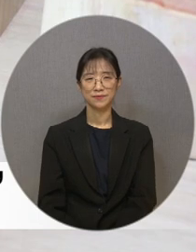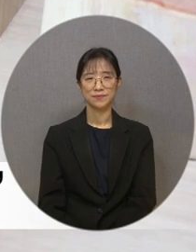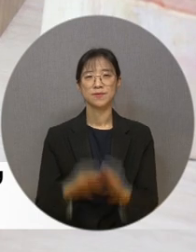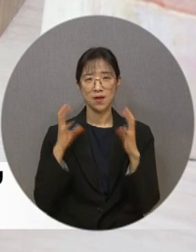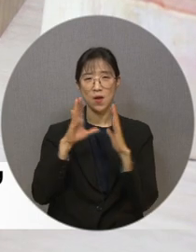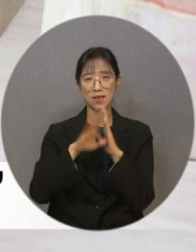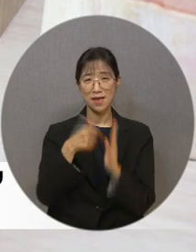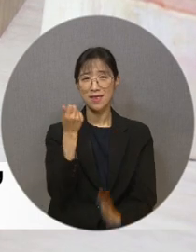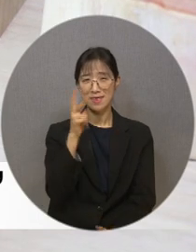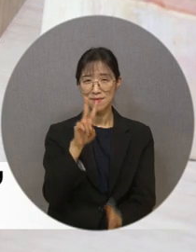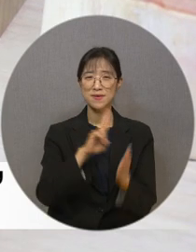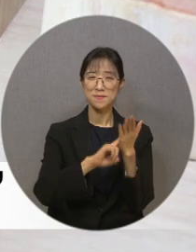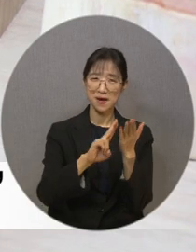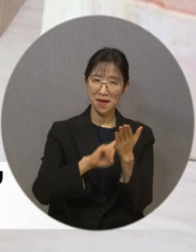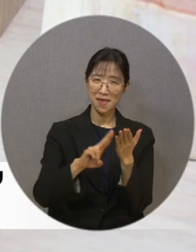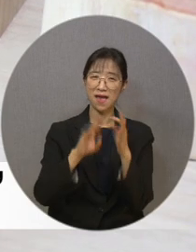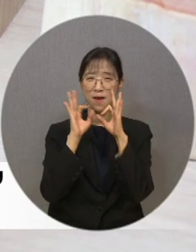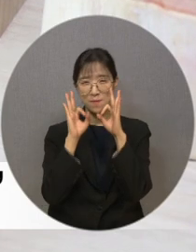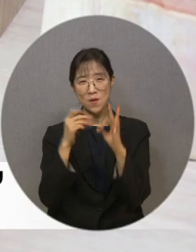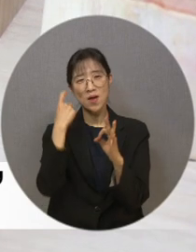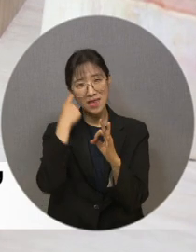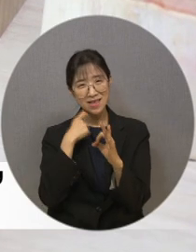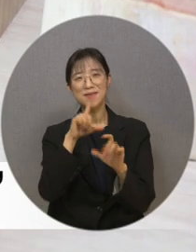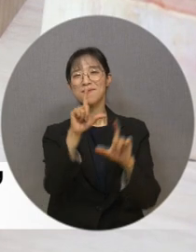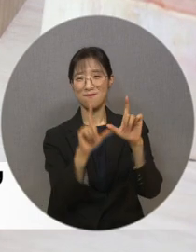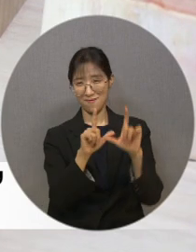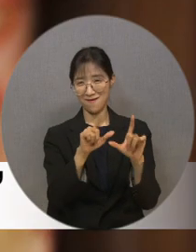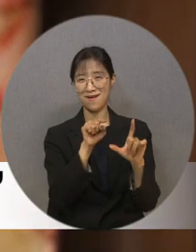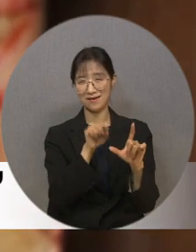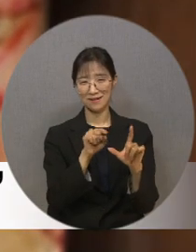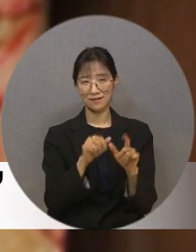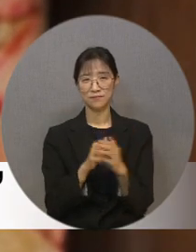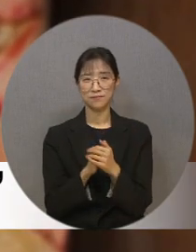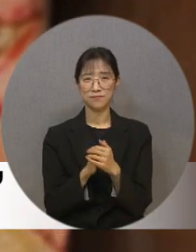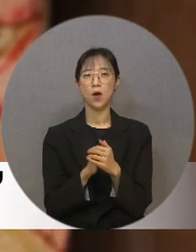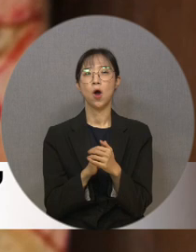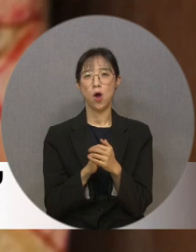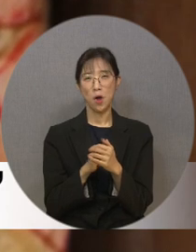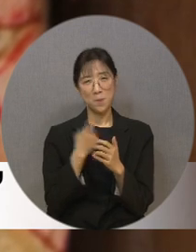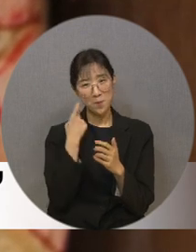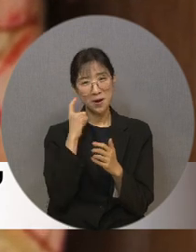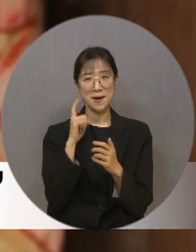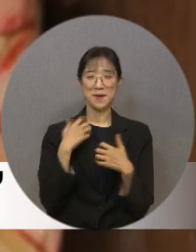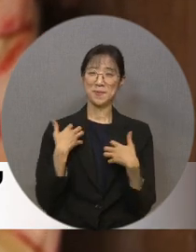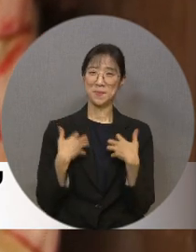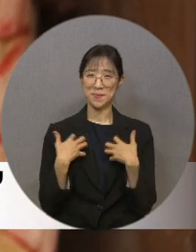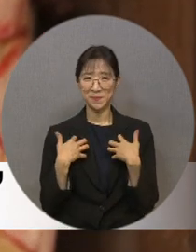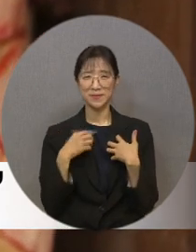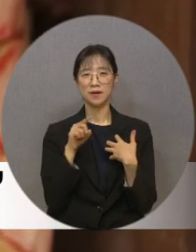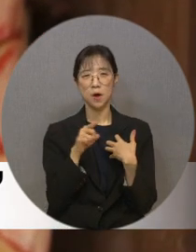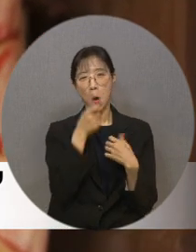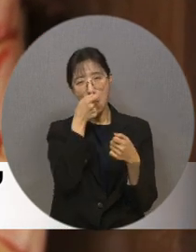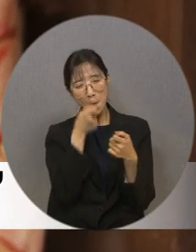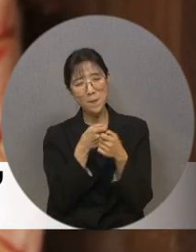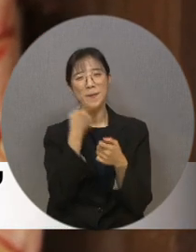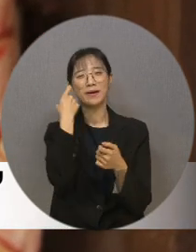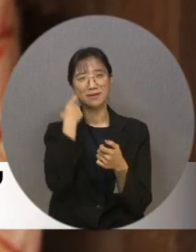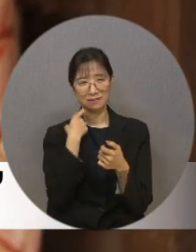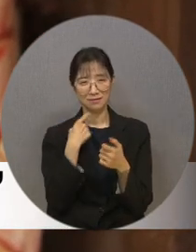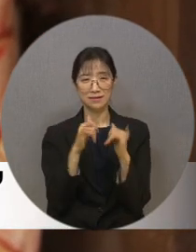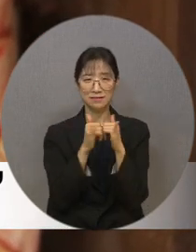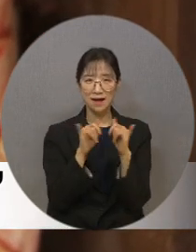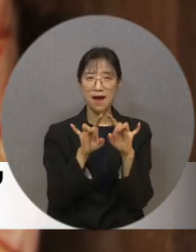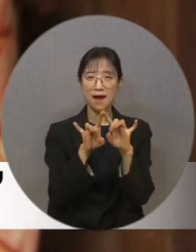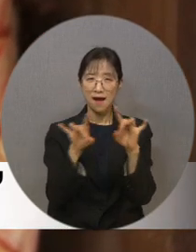어릴 적 TV나 만화에서 보았던 느낌의 인물상들은 유쾌하고 부담 없이 친근하게 다가오며